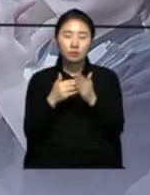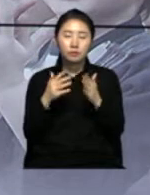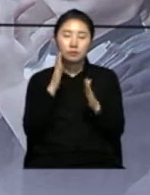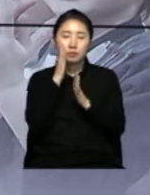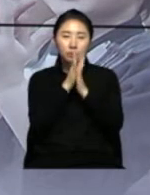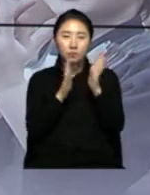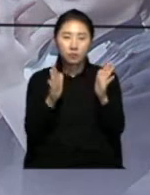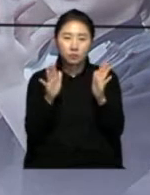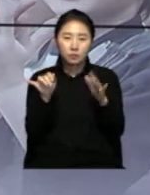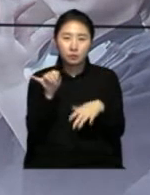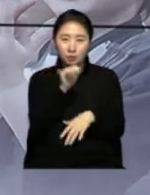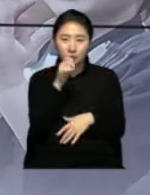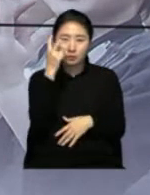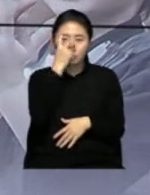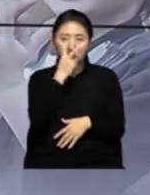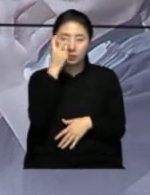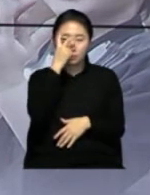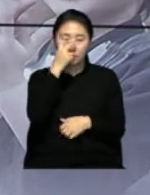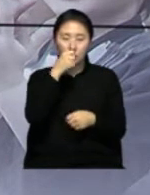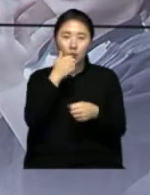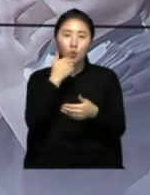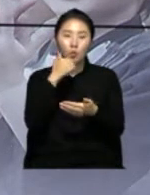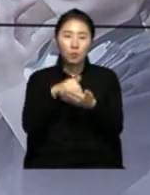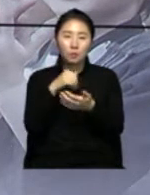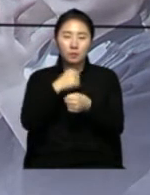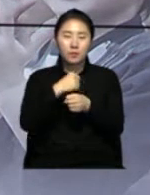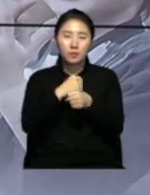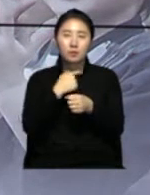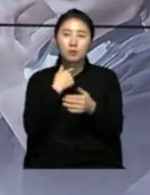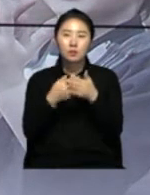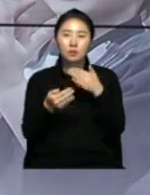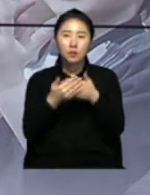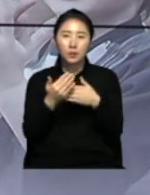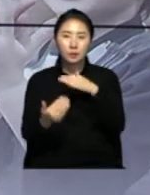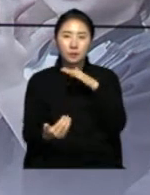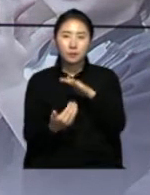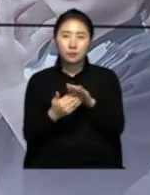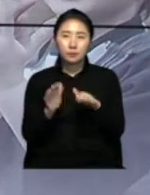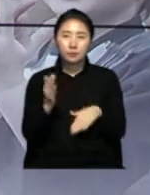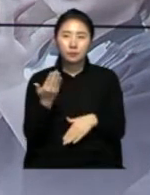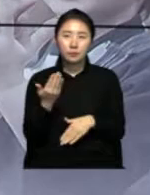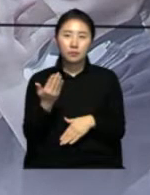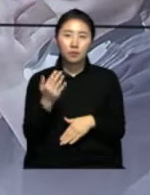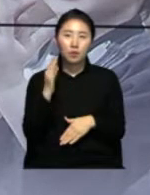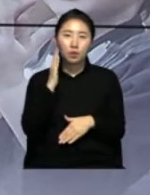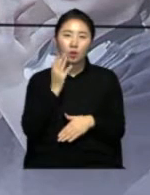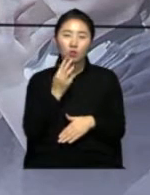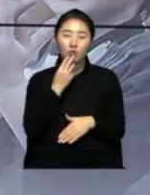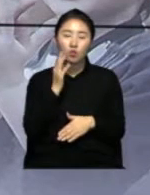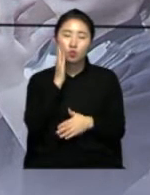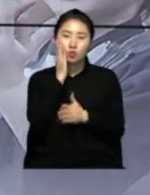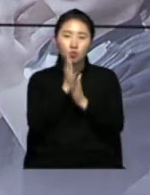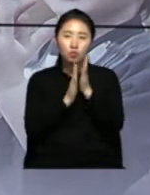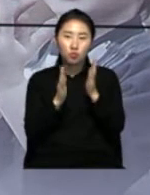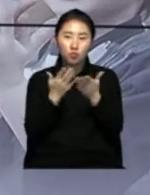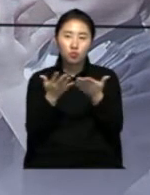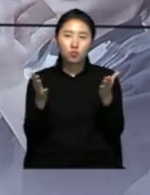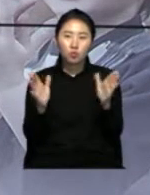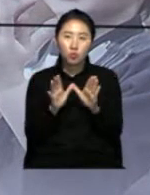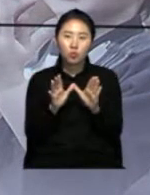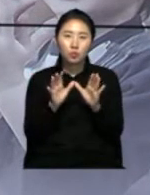식물과 곤충 관찰, 화석 만들기 등의 체험이 이루어집니다. 성동구 서울숲공원은 온실에서